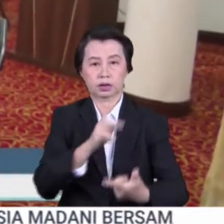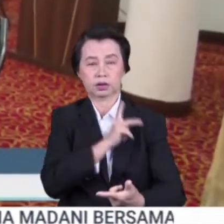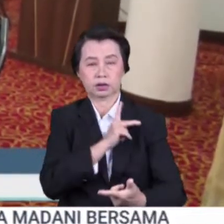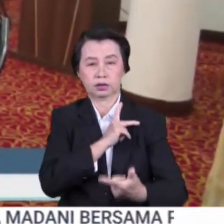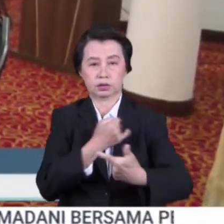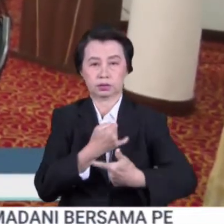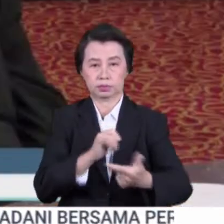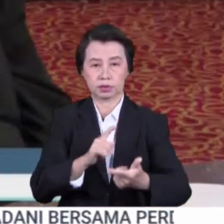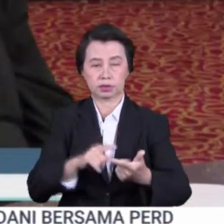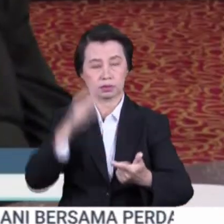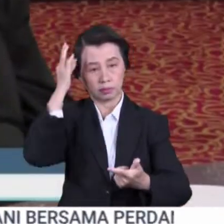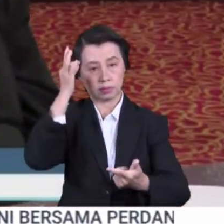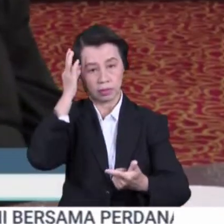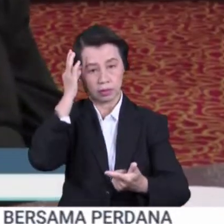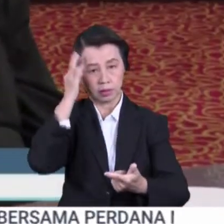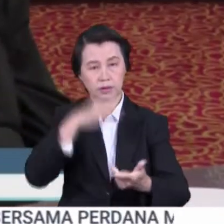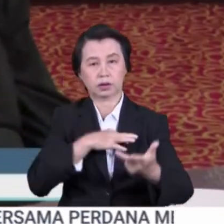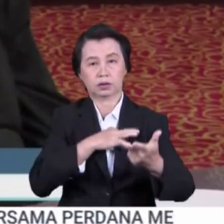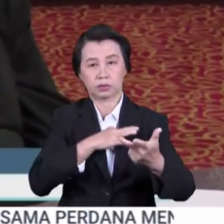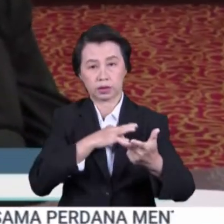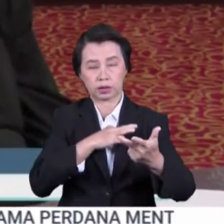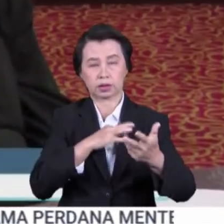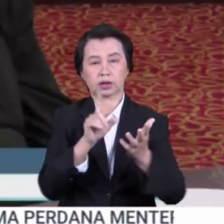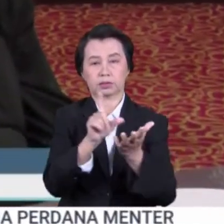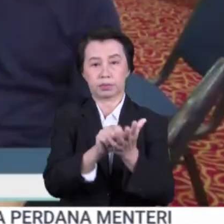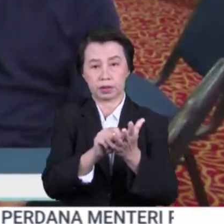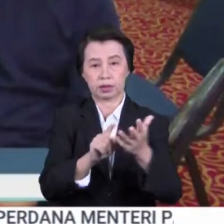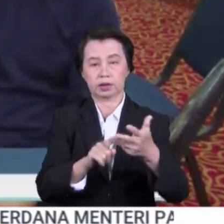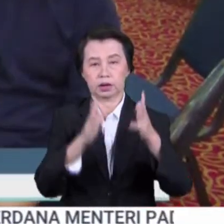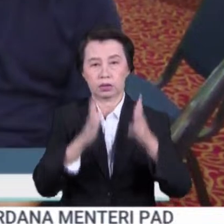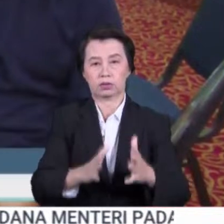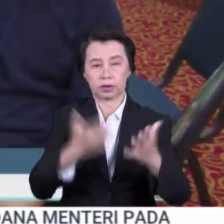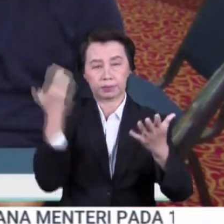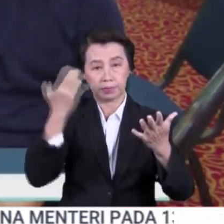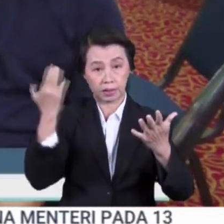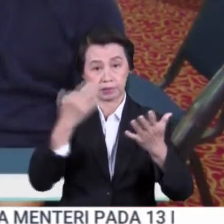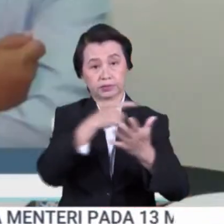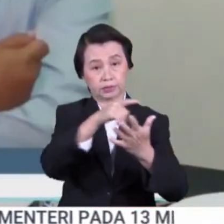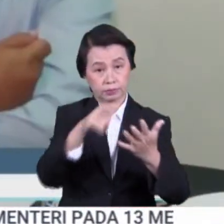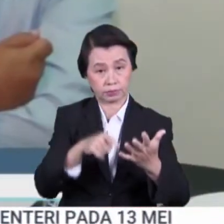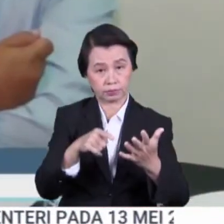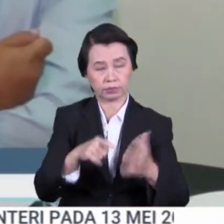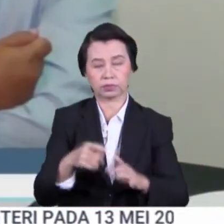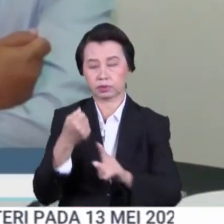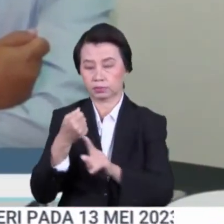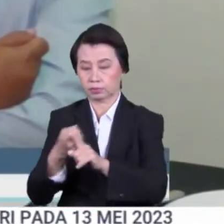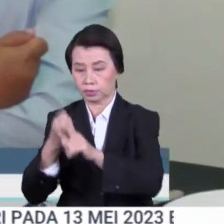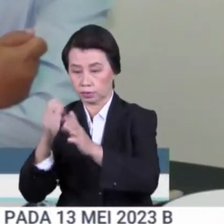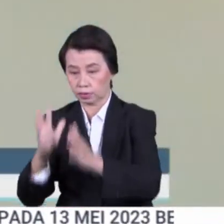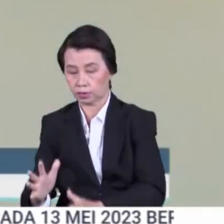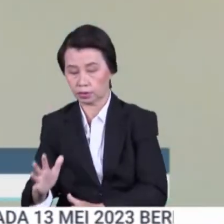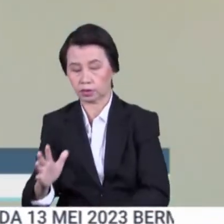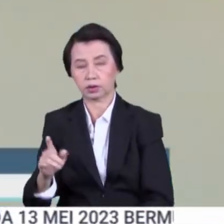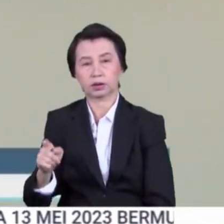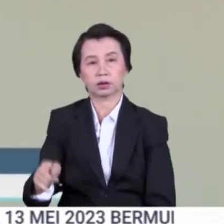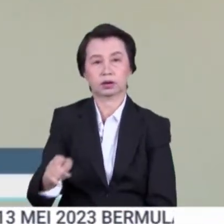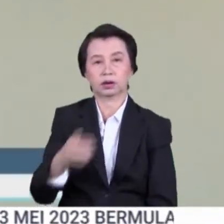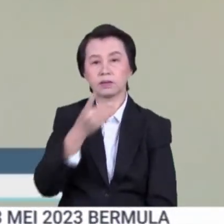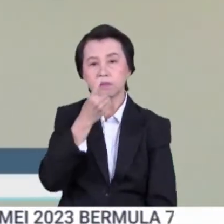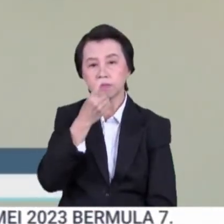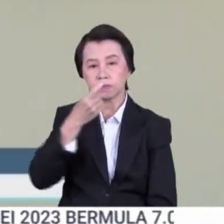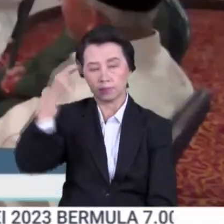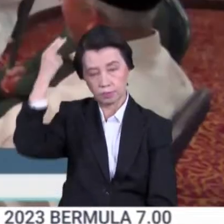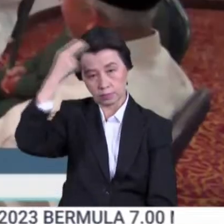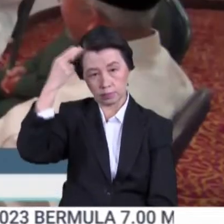Negeri dan Persekutuan, sukarelawan, wakil media dan orang awam. Sementara itu, Pengarah Wilayah Tabung Haji Sabah dan Sarawak Datin Haja